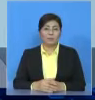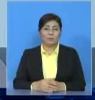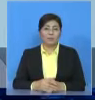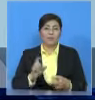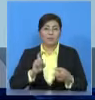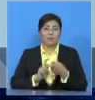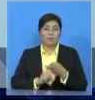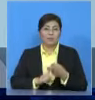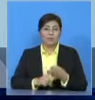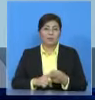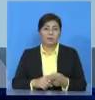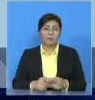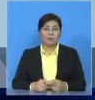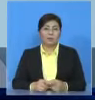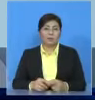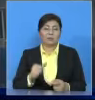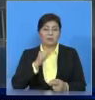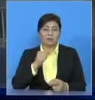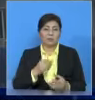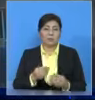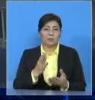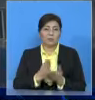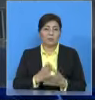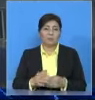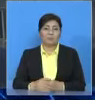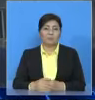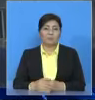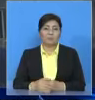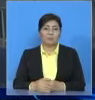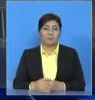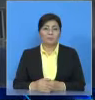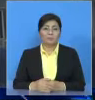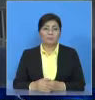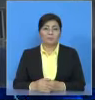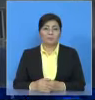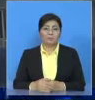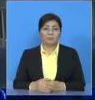Коронавирус инфекциясын тестілейтін 11 зертханамыз бар. Райгүл Еншубай, Арман Досмағанбетов, Ақтөбе телеарнасы.